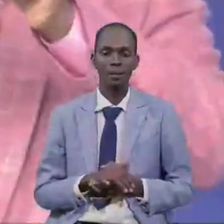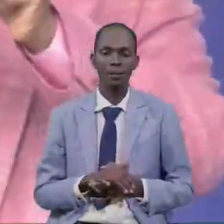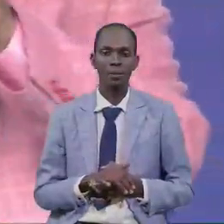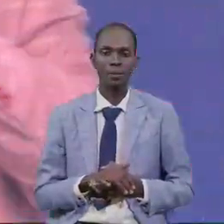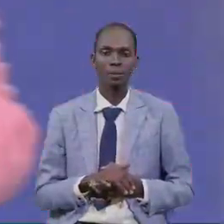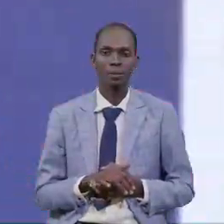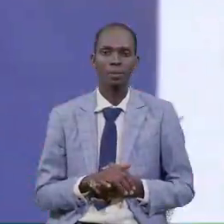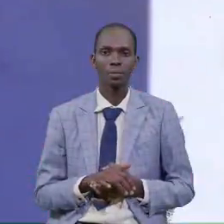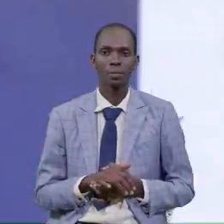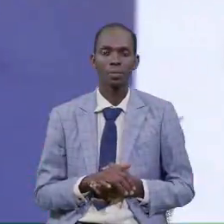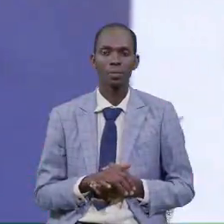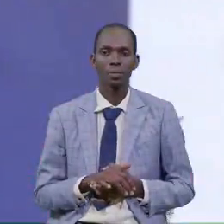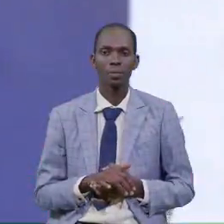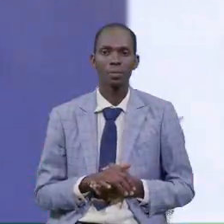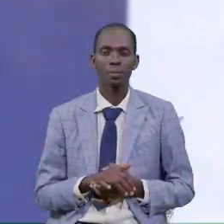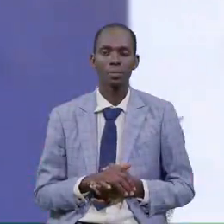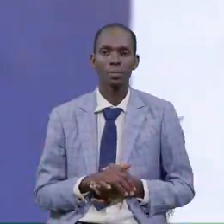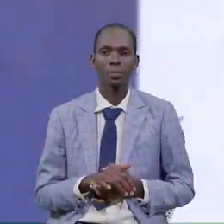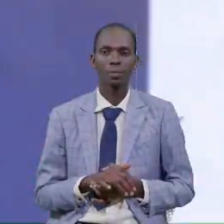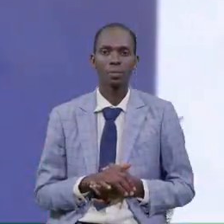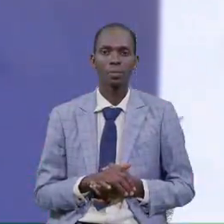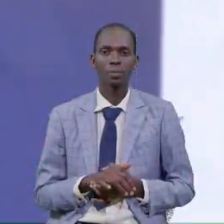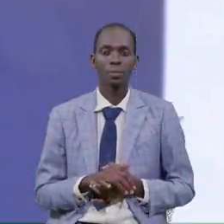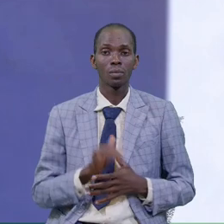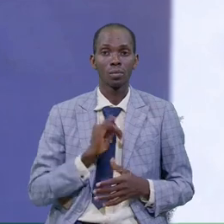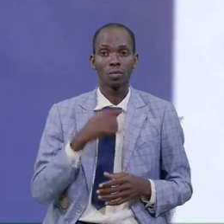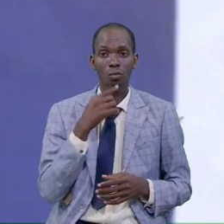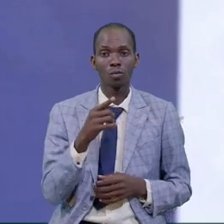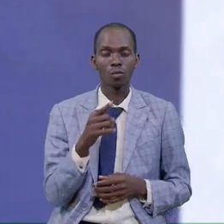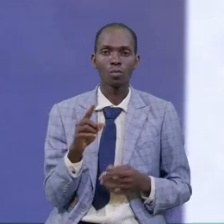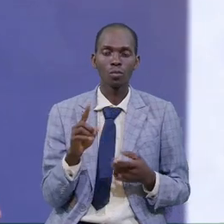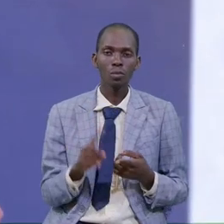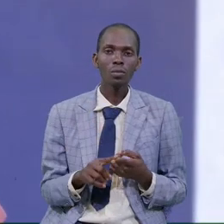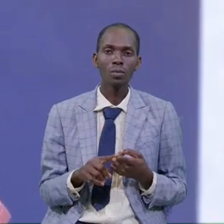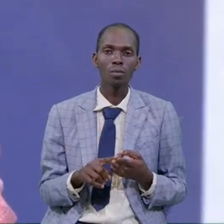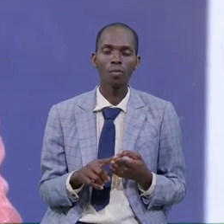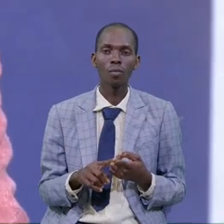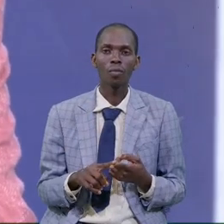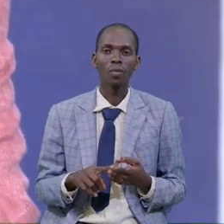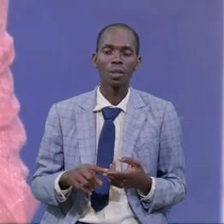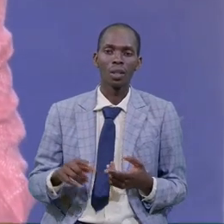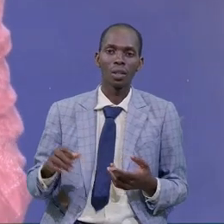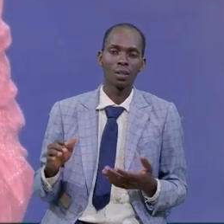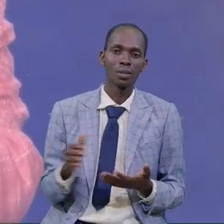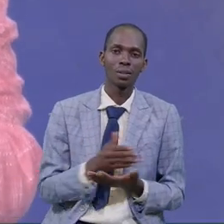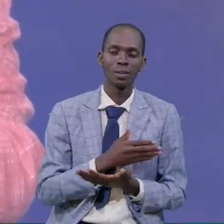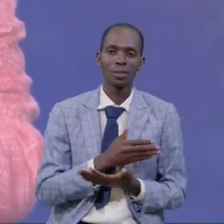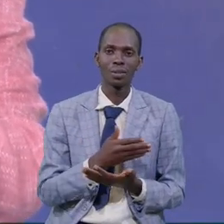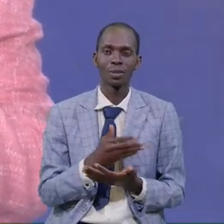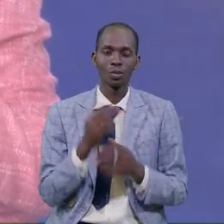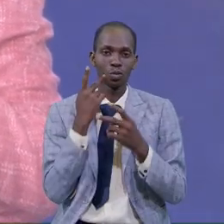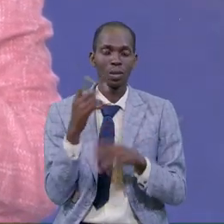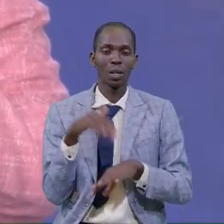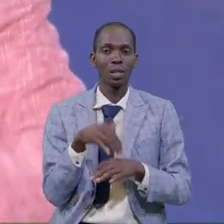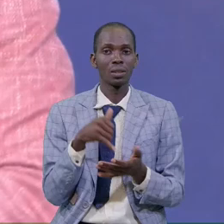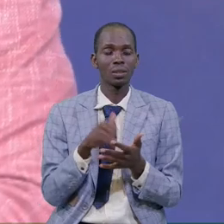I told you. Je vous ai dit that you should think as if de penser comme si je te parlais à toi